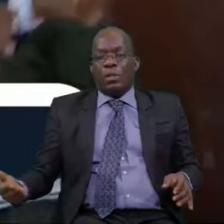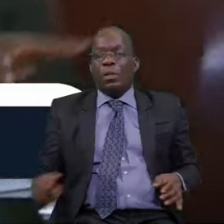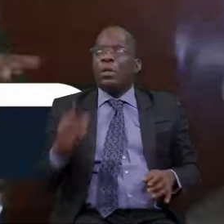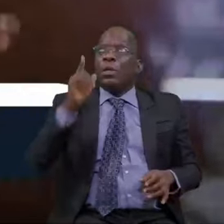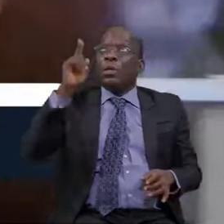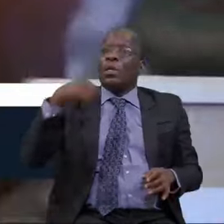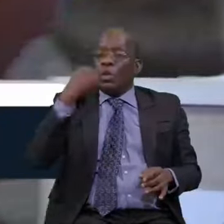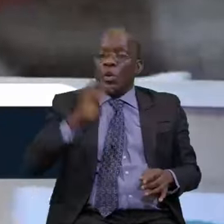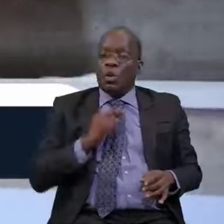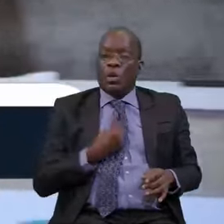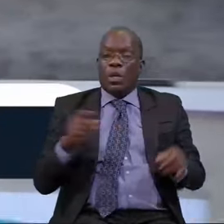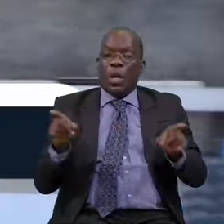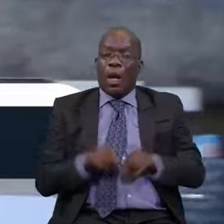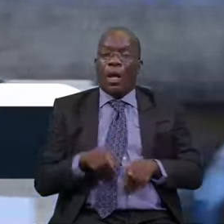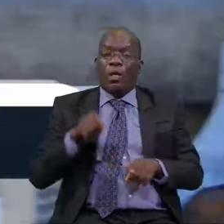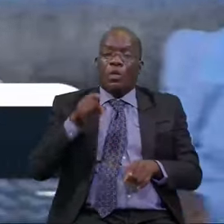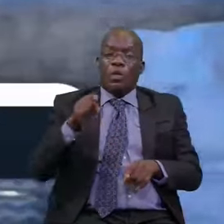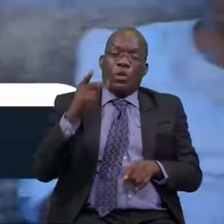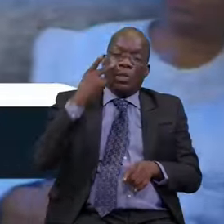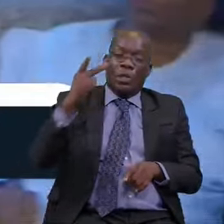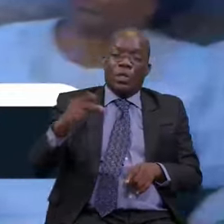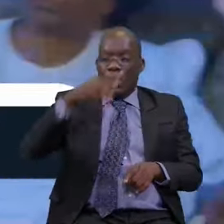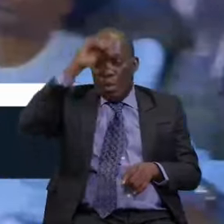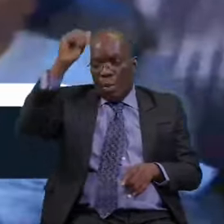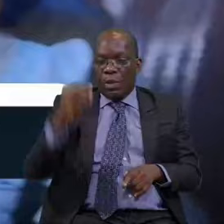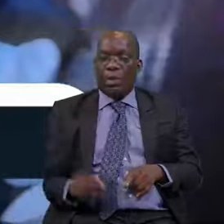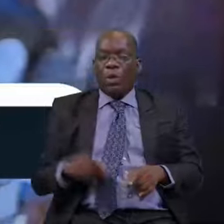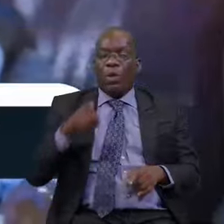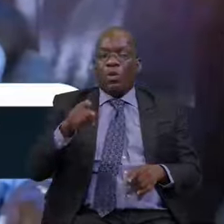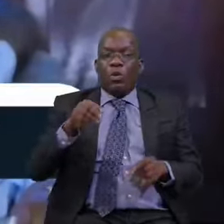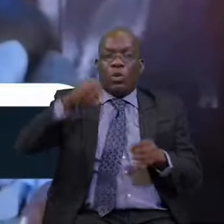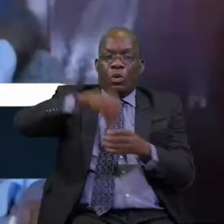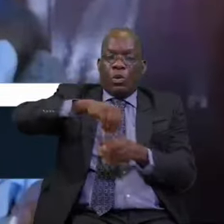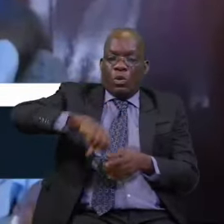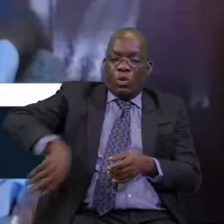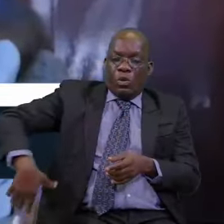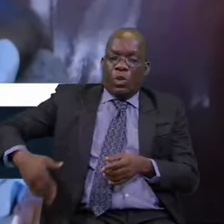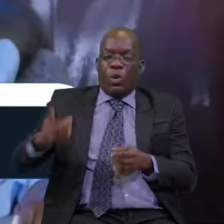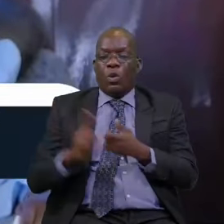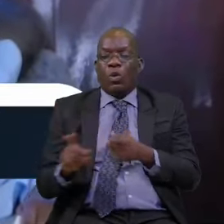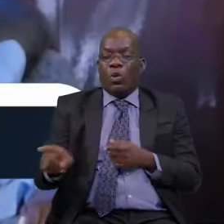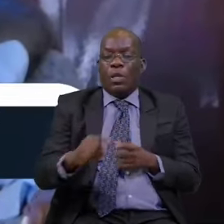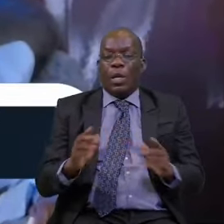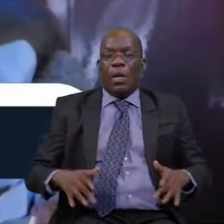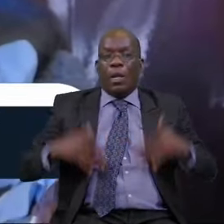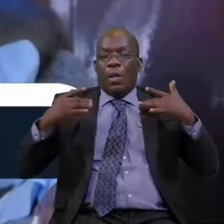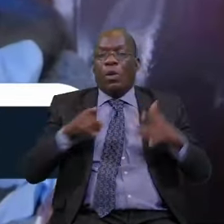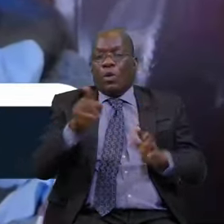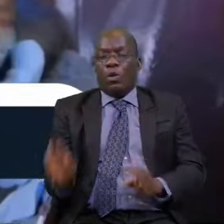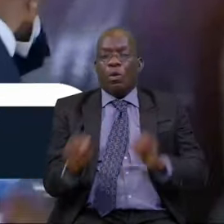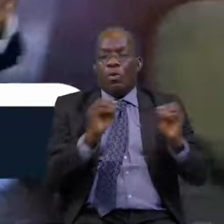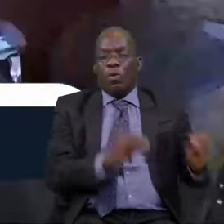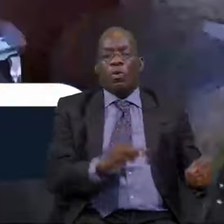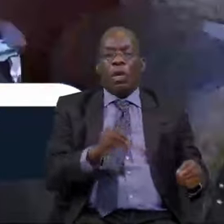dit que comme on voit les hommes autour de vous et vous semez dans leur vie et